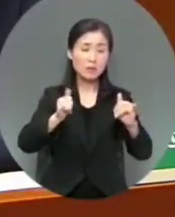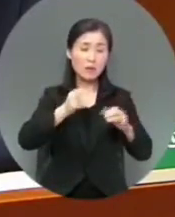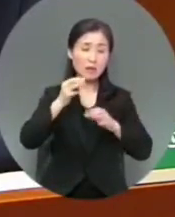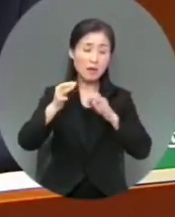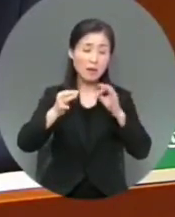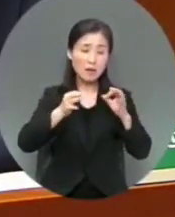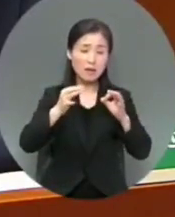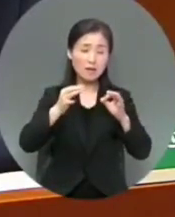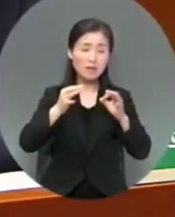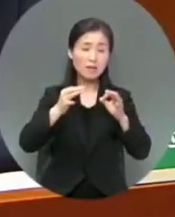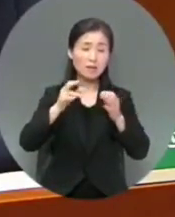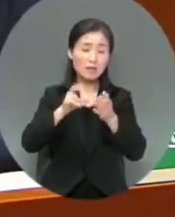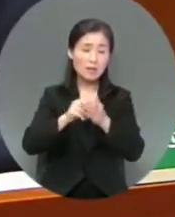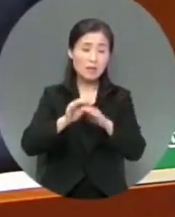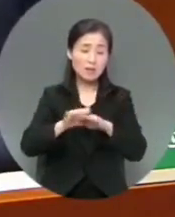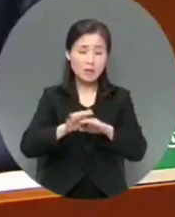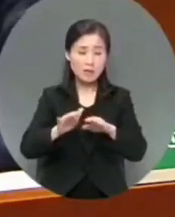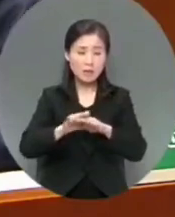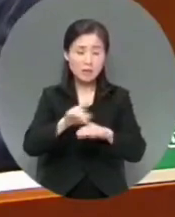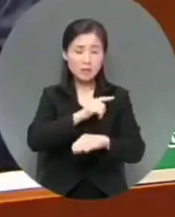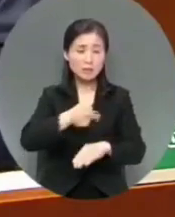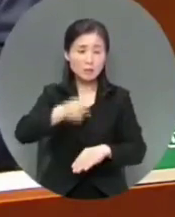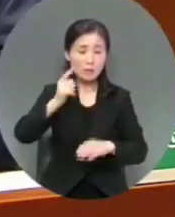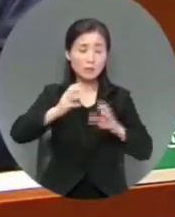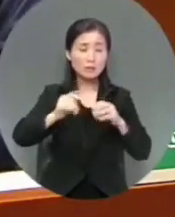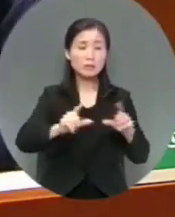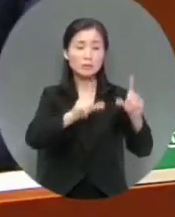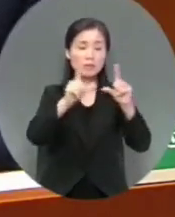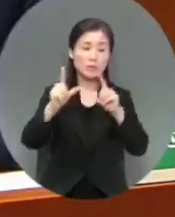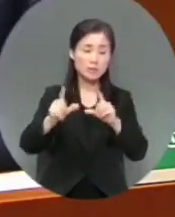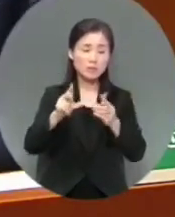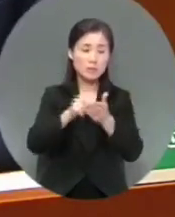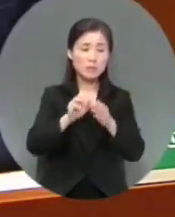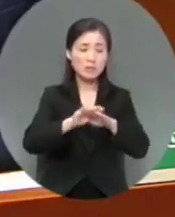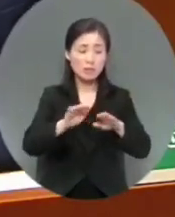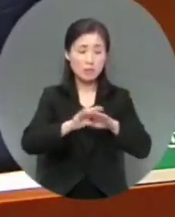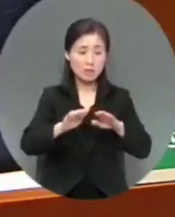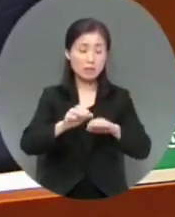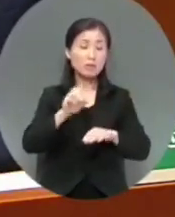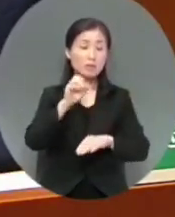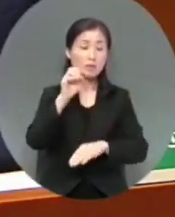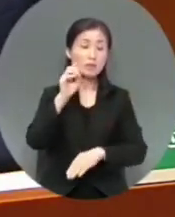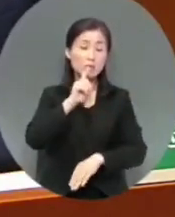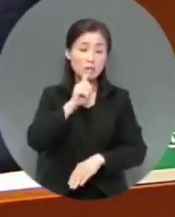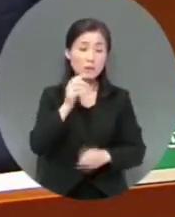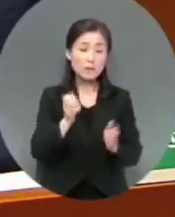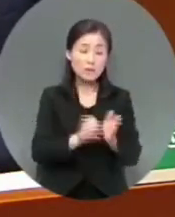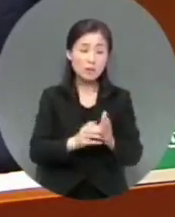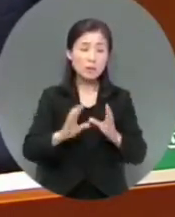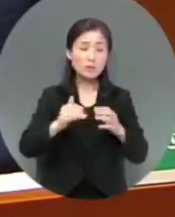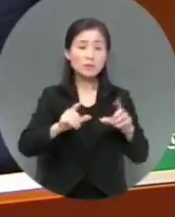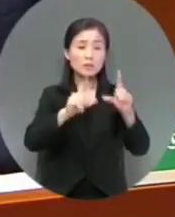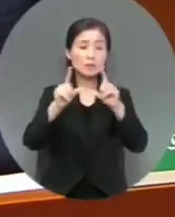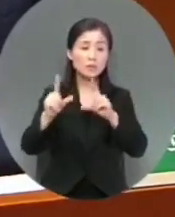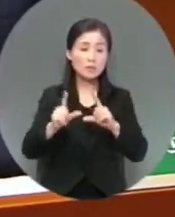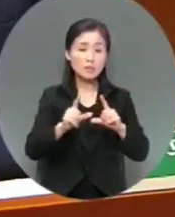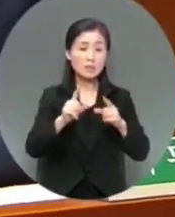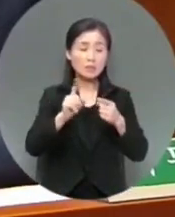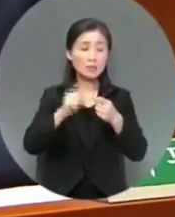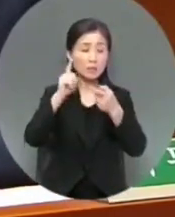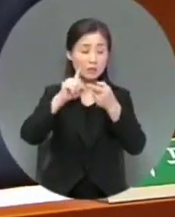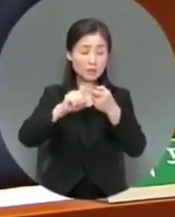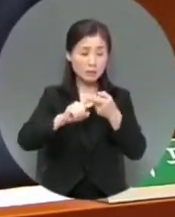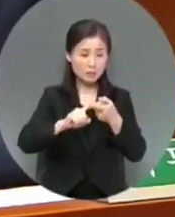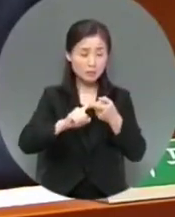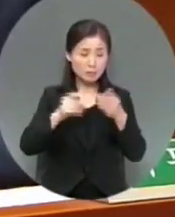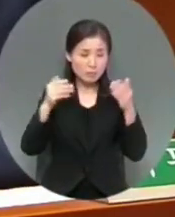응답하는 게 최우선이라며 민생을 파고들 것이라고 했고, 이 민생에 대해서 좀더 많은 관심을 가지시고, 또